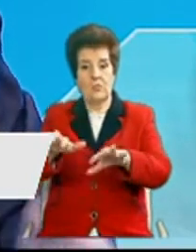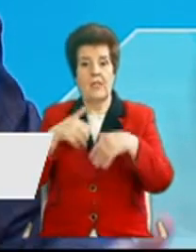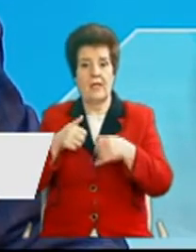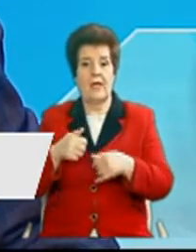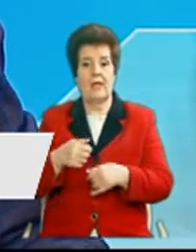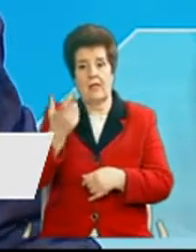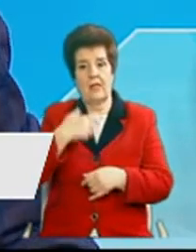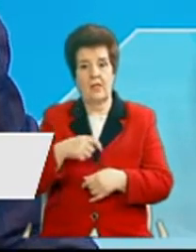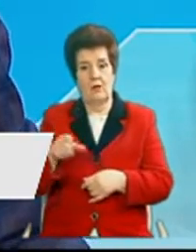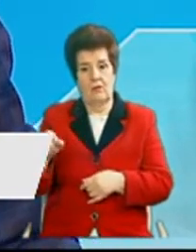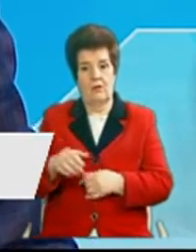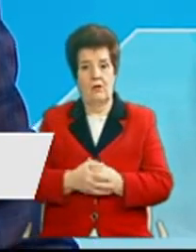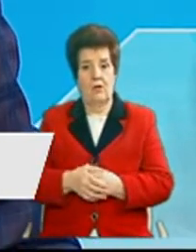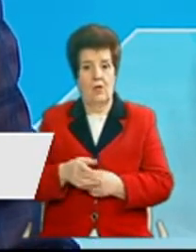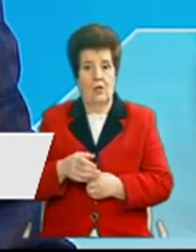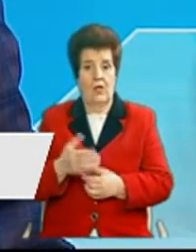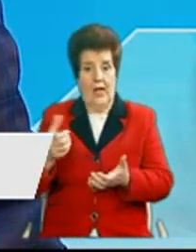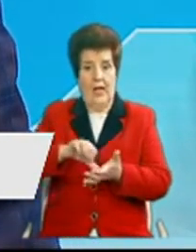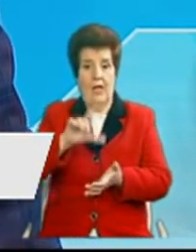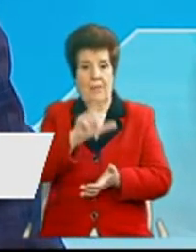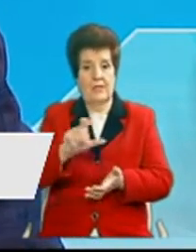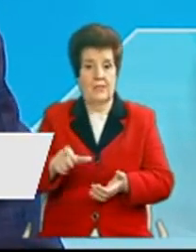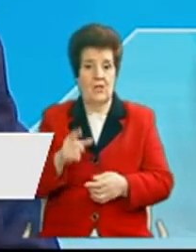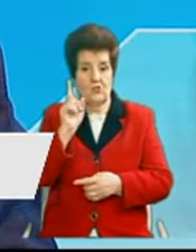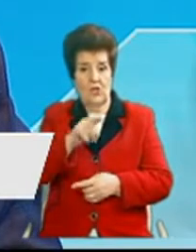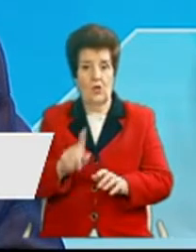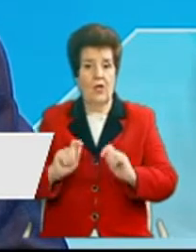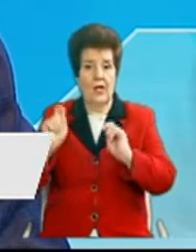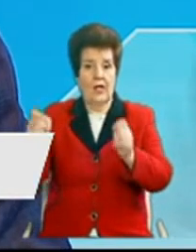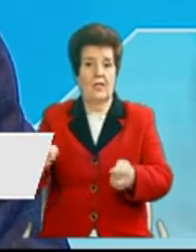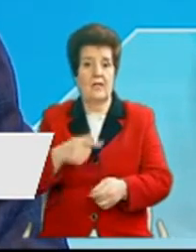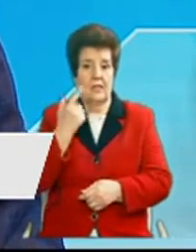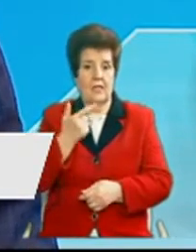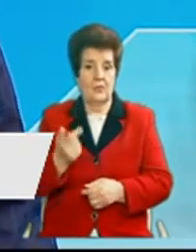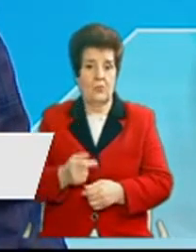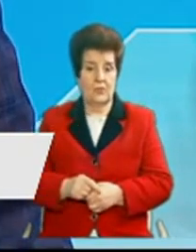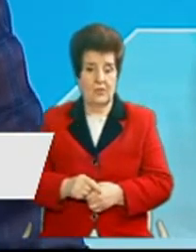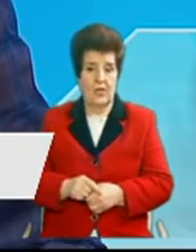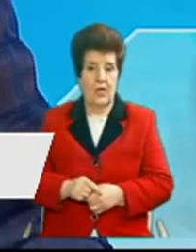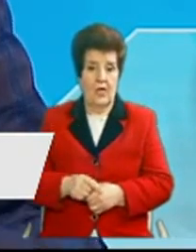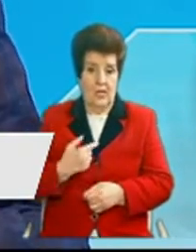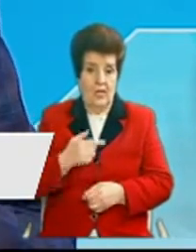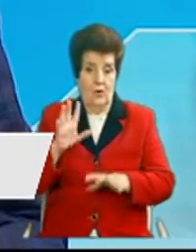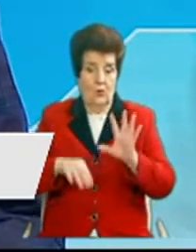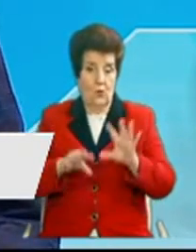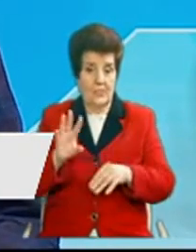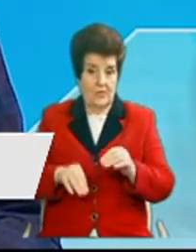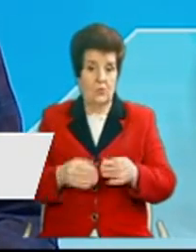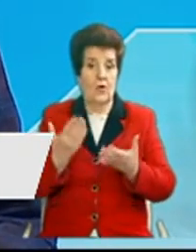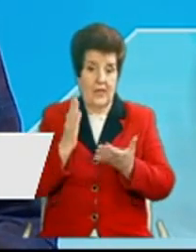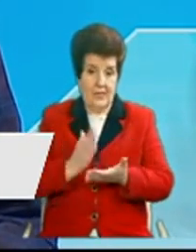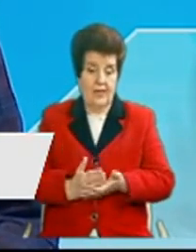Da? Cine le-a spus? Băi, cine le-a? Reprezentanții celor care le-au dat și zic că i-au dat ei. Da. Eu consider că de acum este